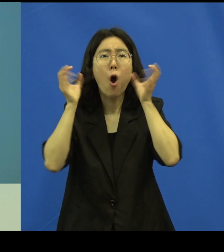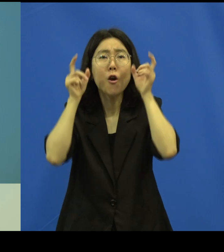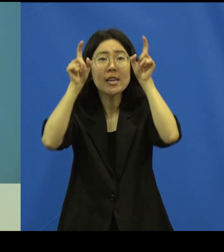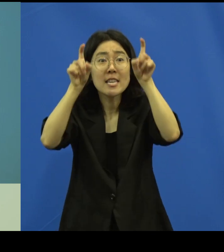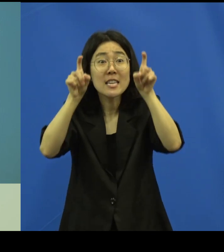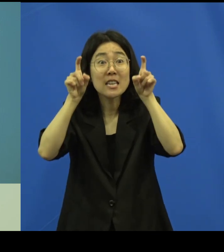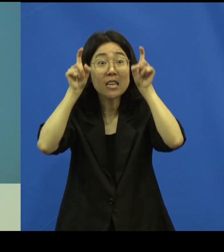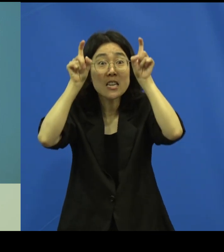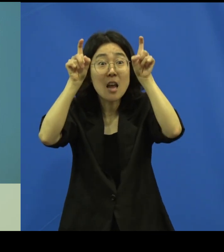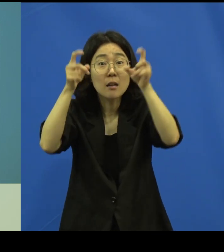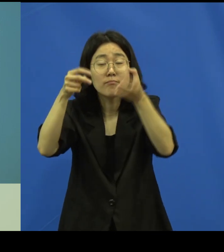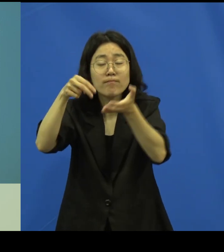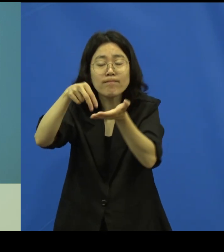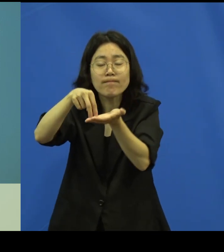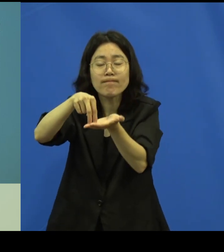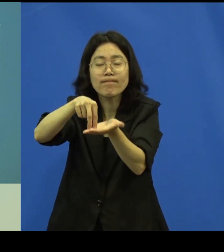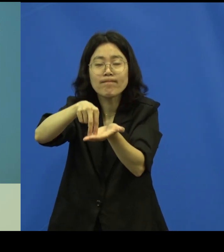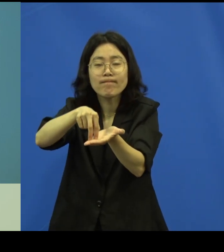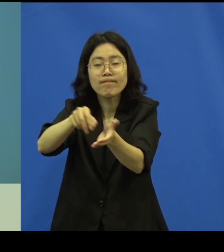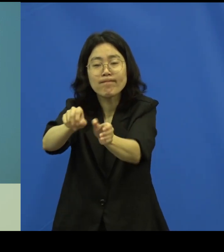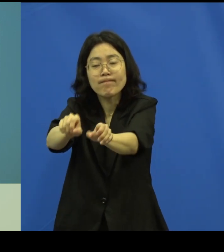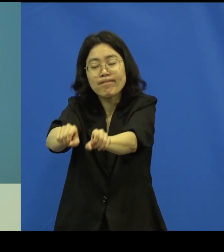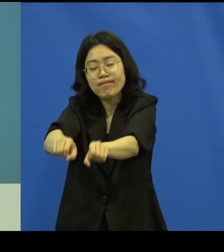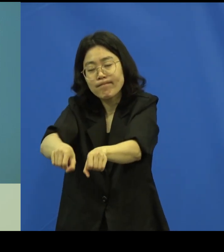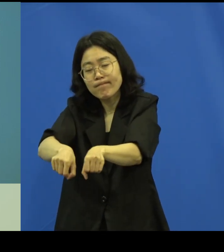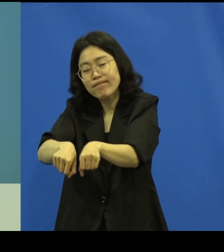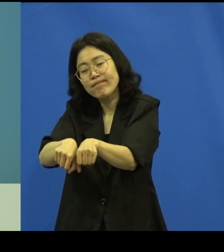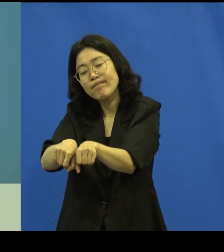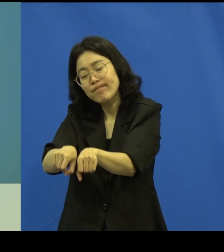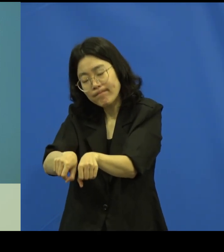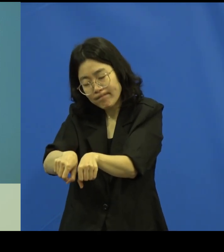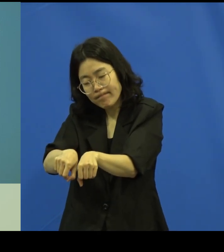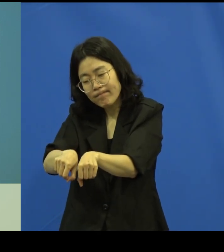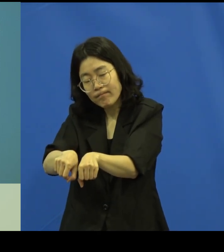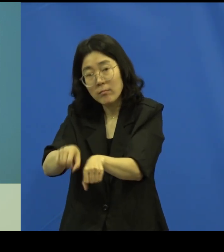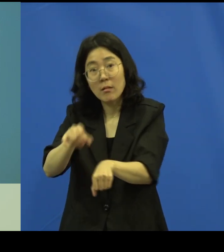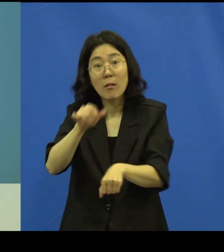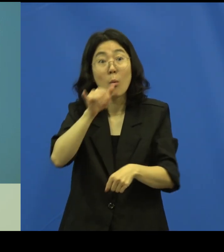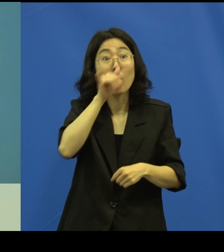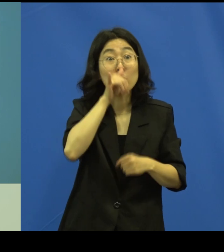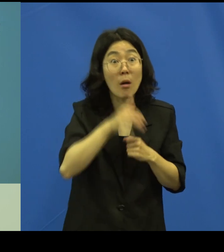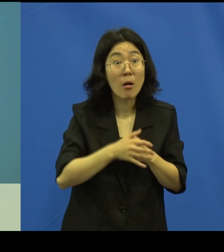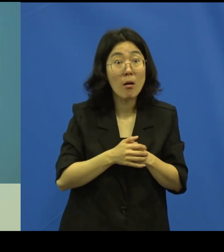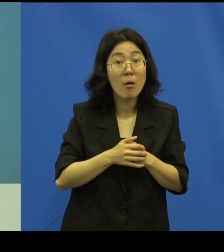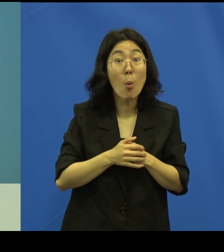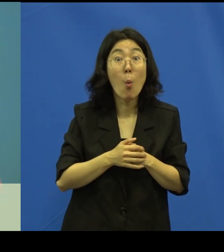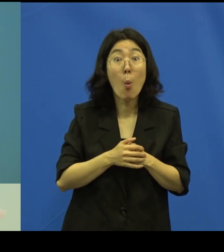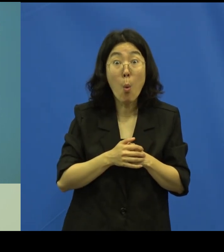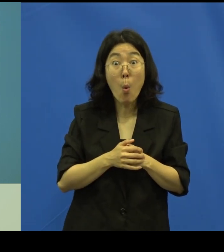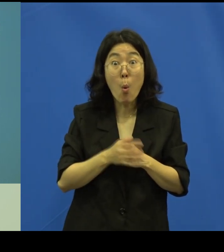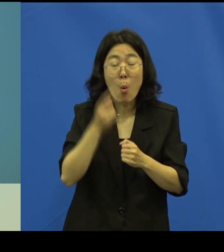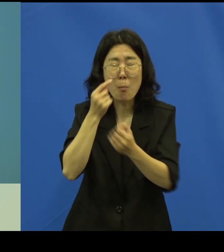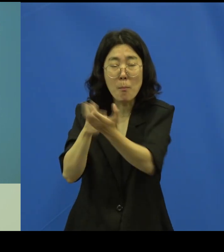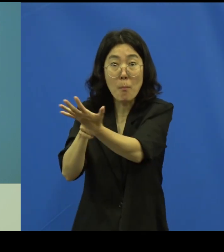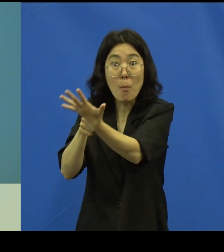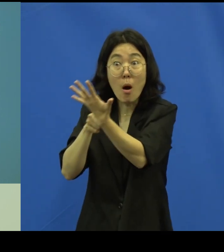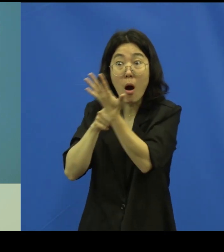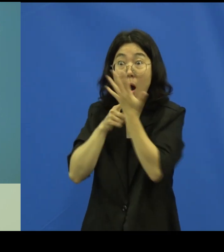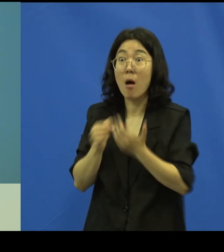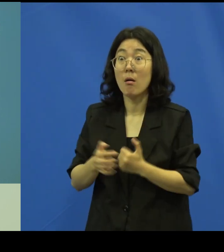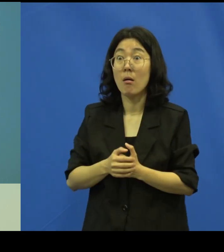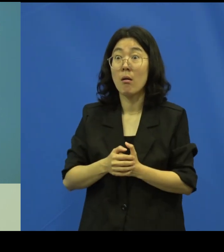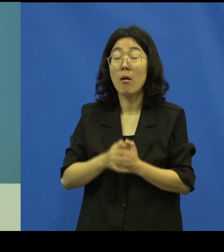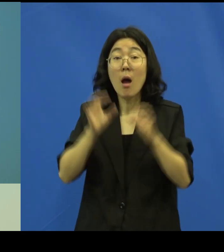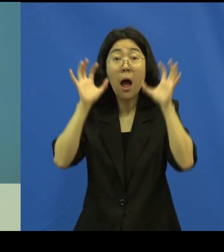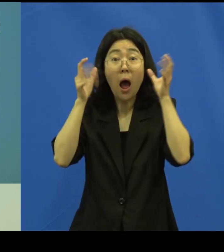펼쳐지는데 보좌와 내 생물과 장로들 사이에 어린 양이 있는데